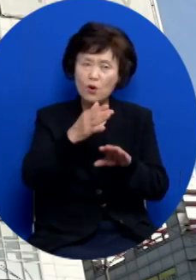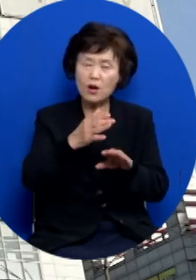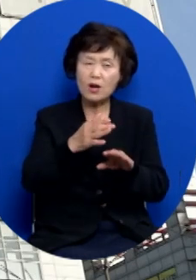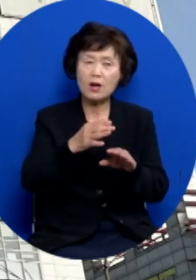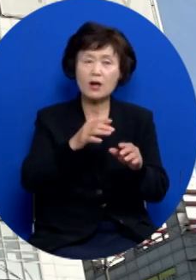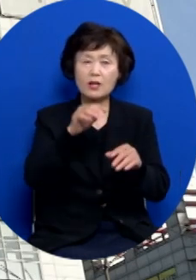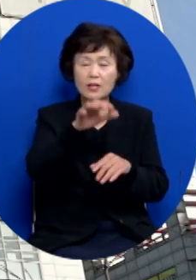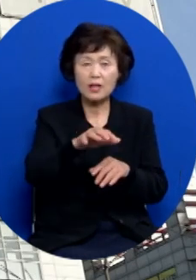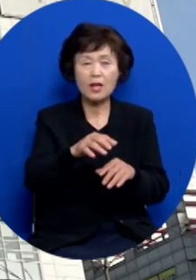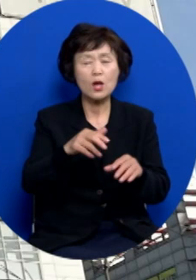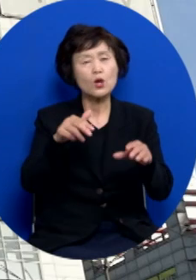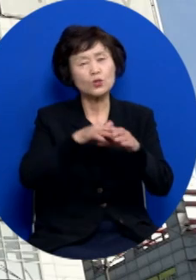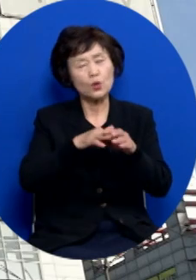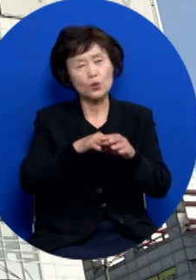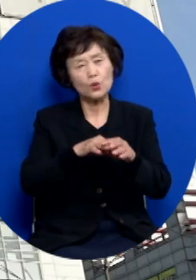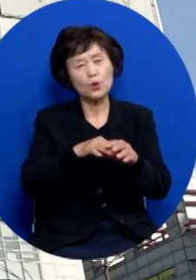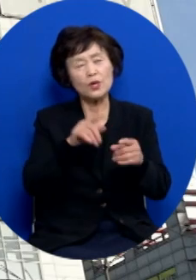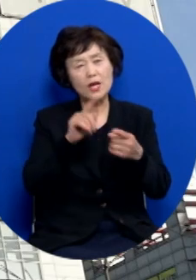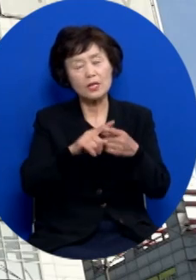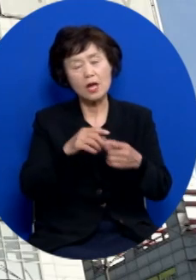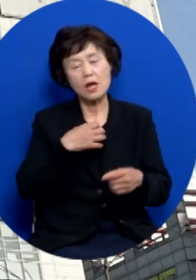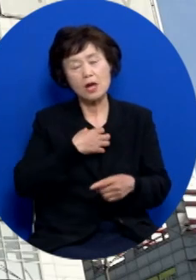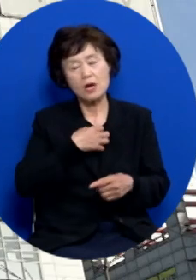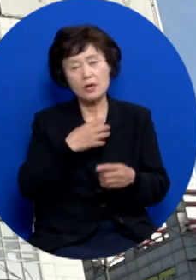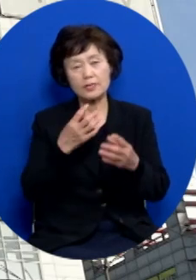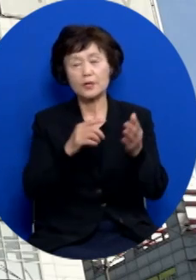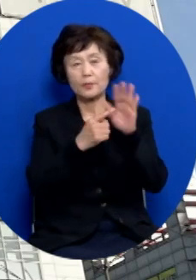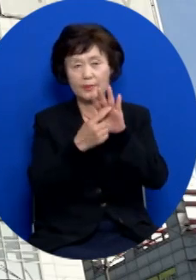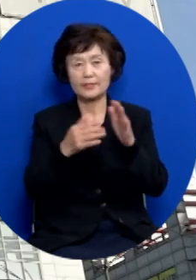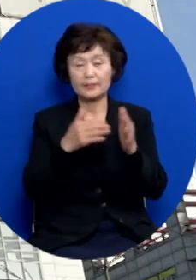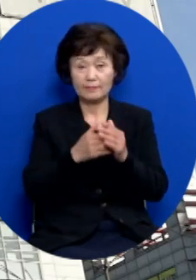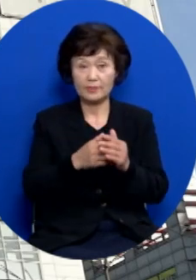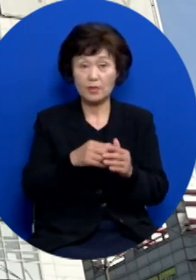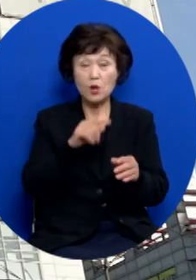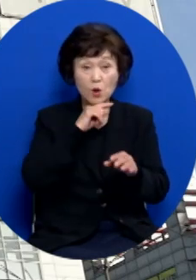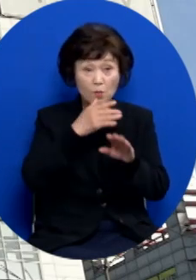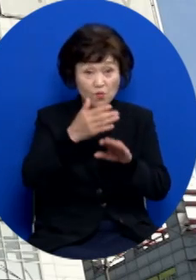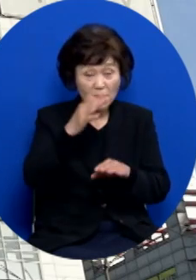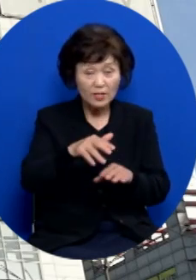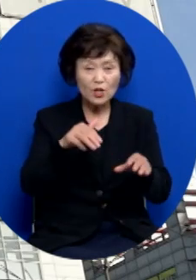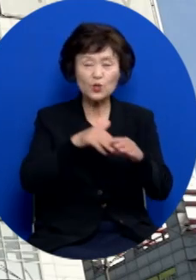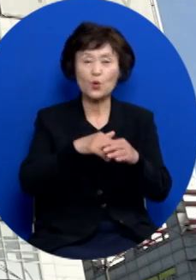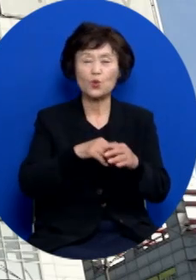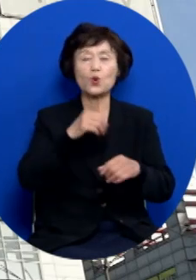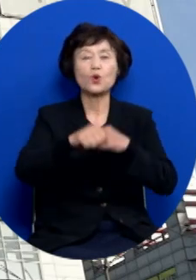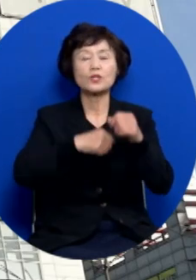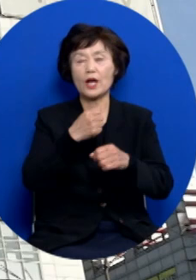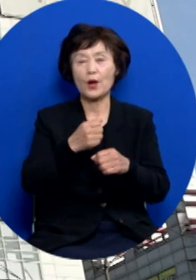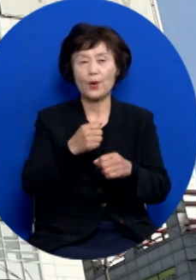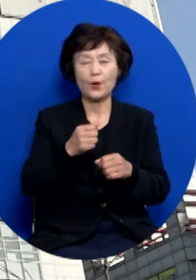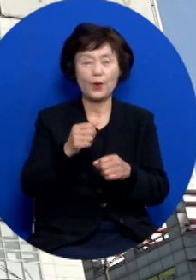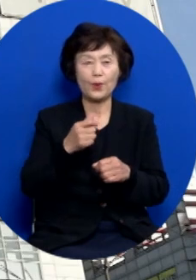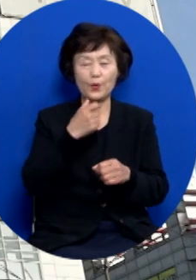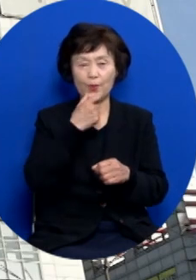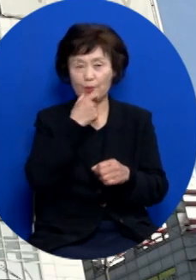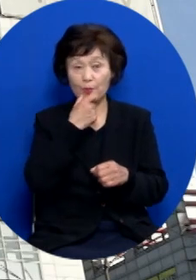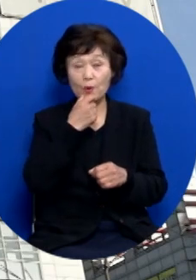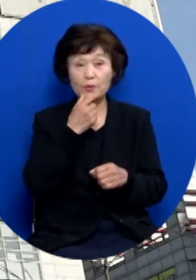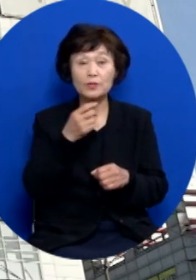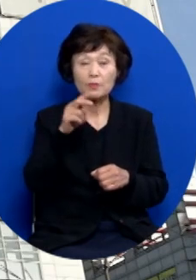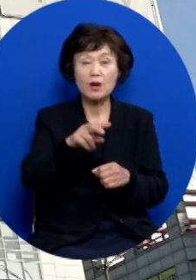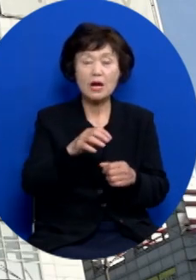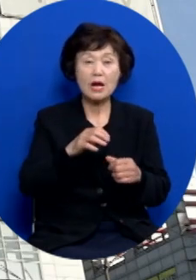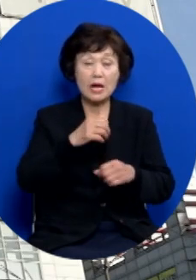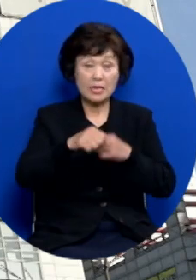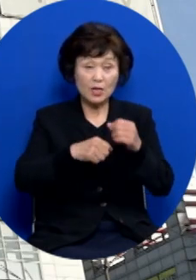국무부는 보고서를 통해 북한 당국은 종교 자유를 절대적으로 부인하고 있다며 종교적 신념을 이유로 자의적 구금과